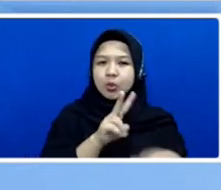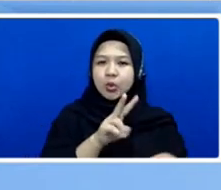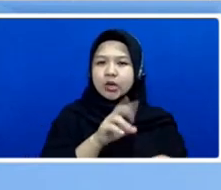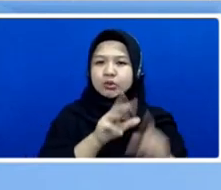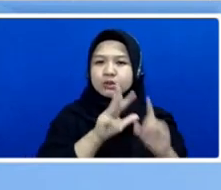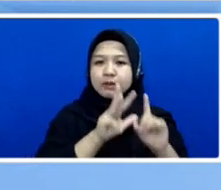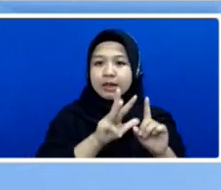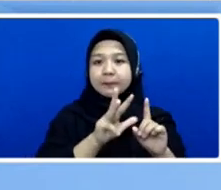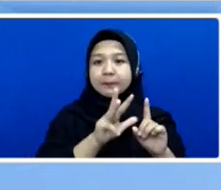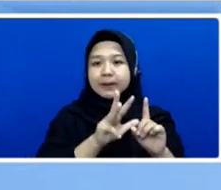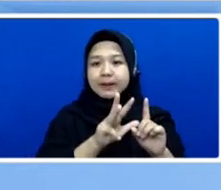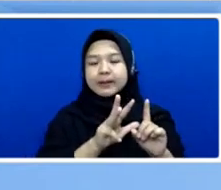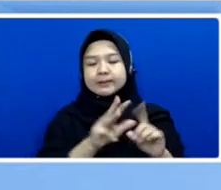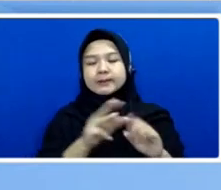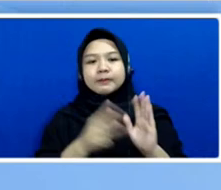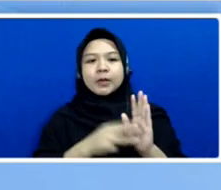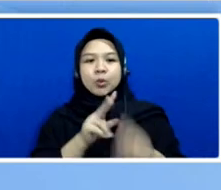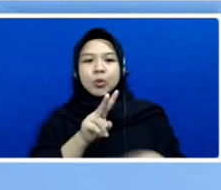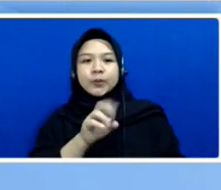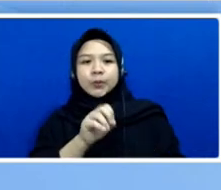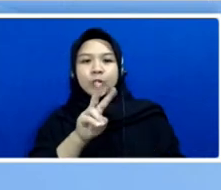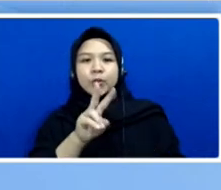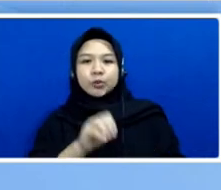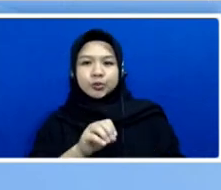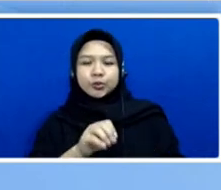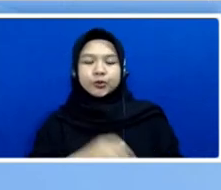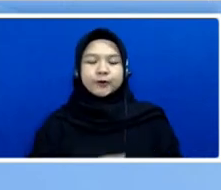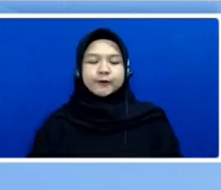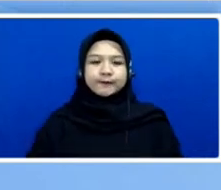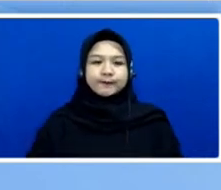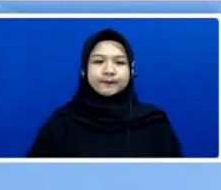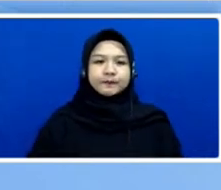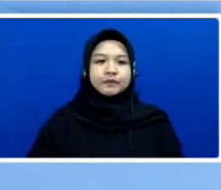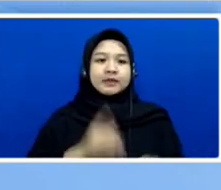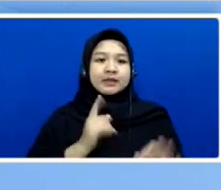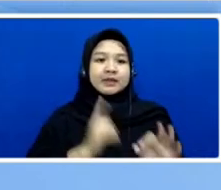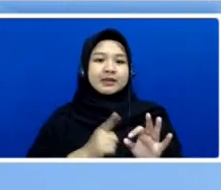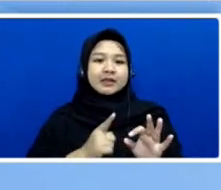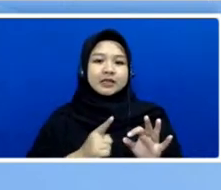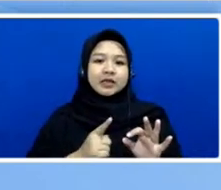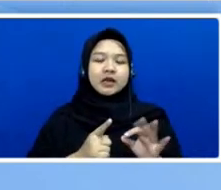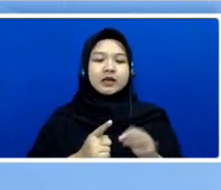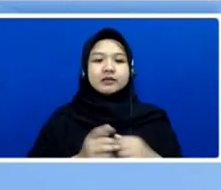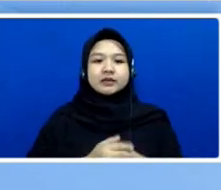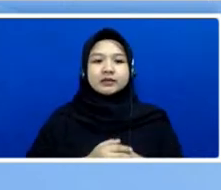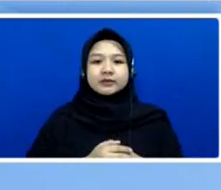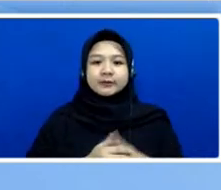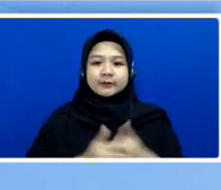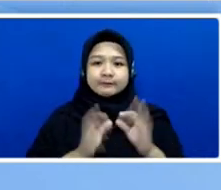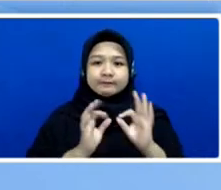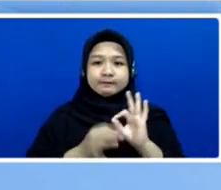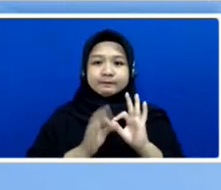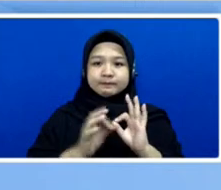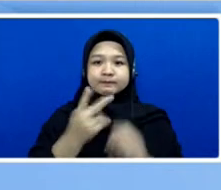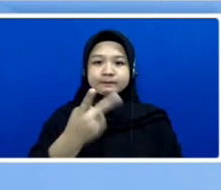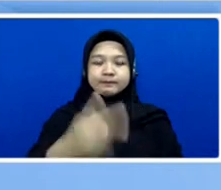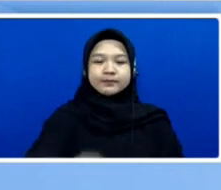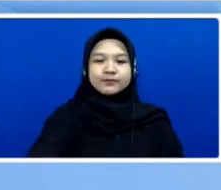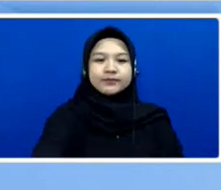2019 ya, Maret 2020. Jadi intinya surveillance intel ini ya itu sebetulnya untuk